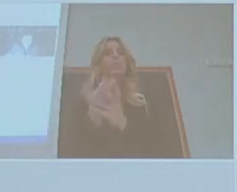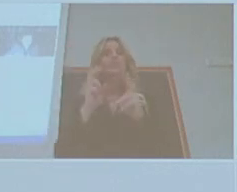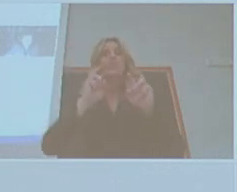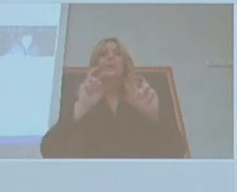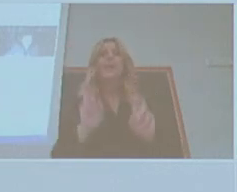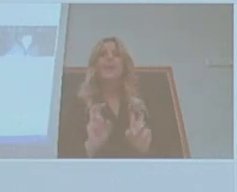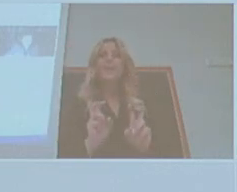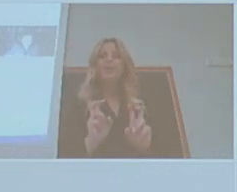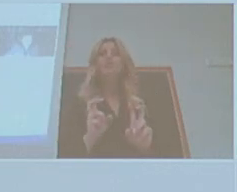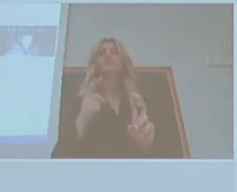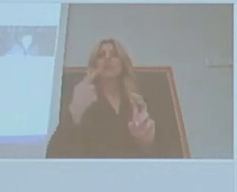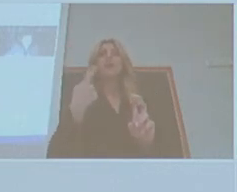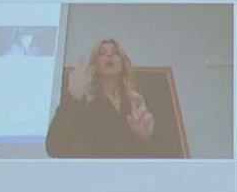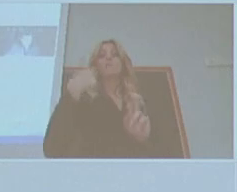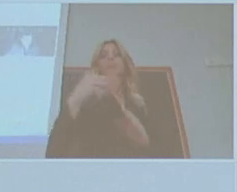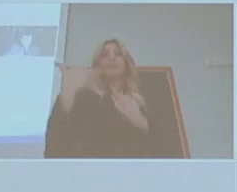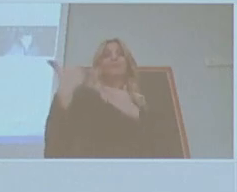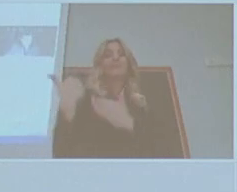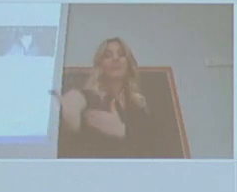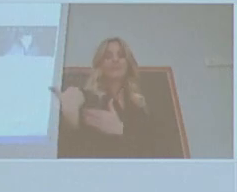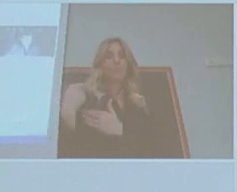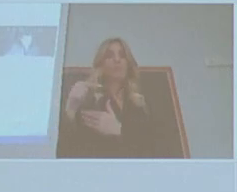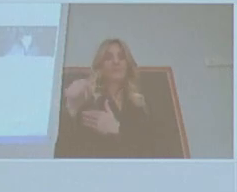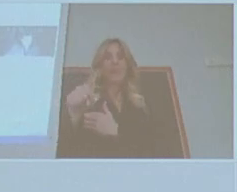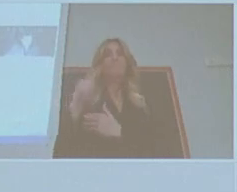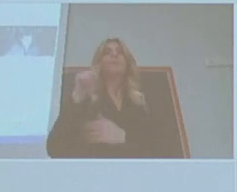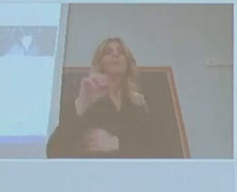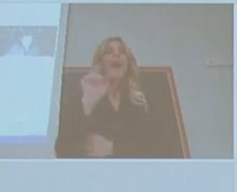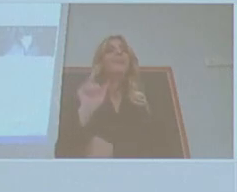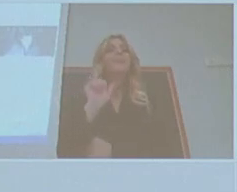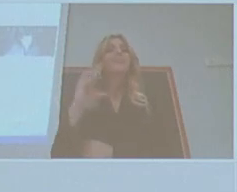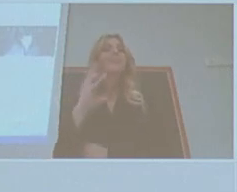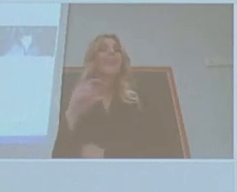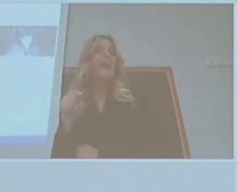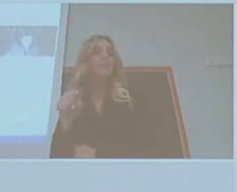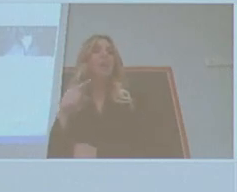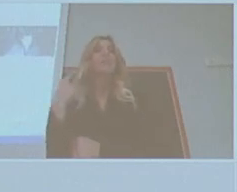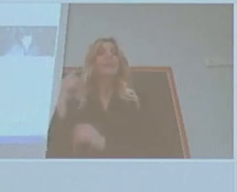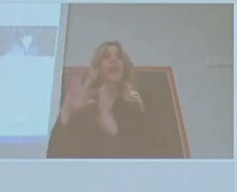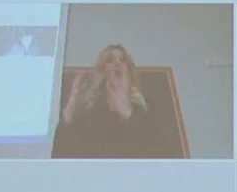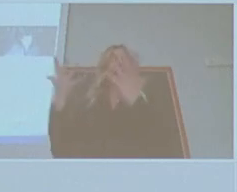gran lunga il principale responsabile dell'emissione di anidride carbonica in atmosfera.